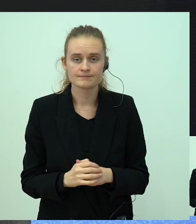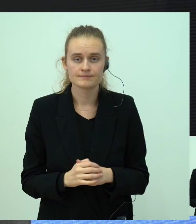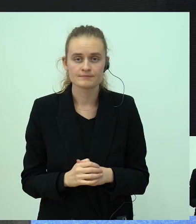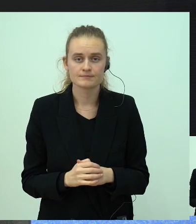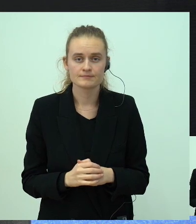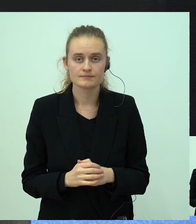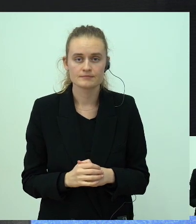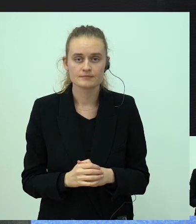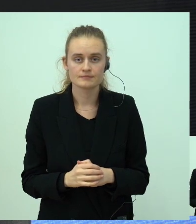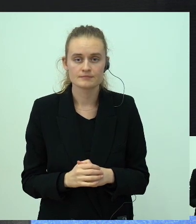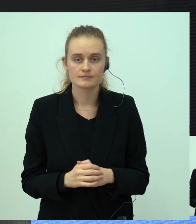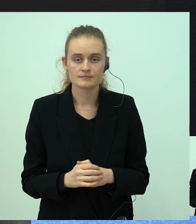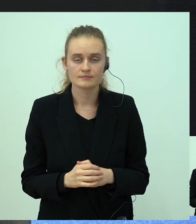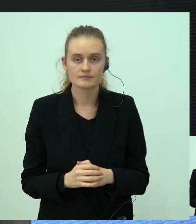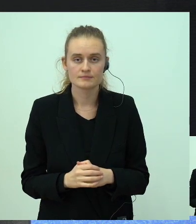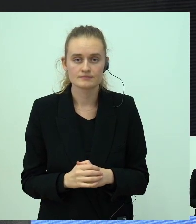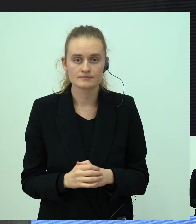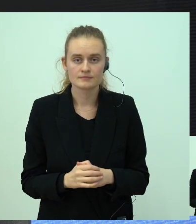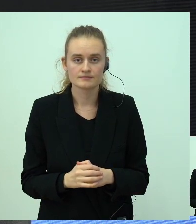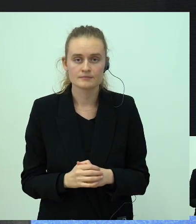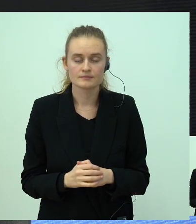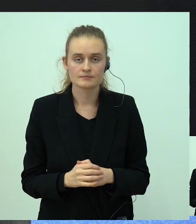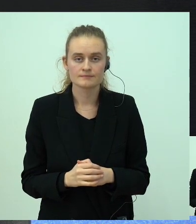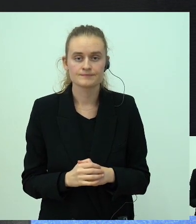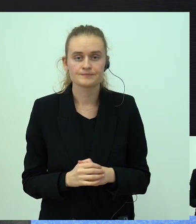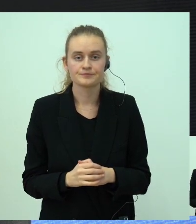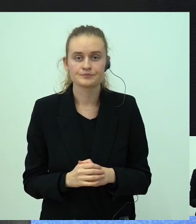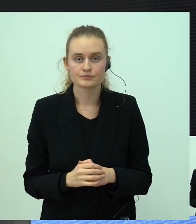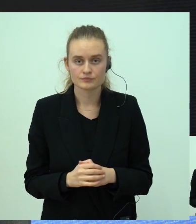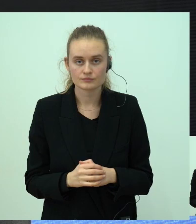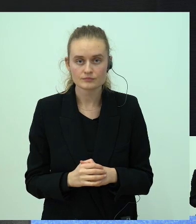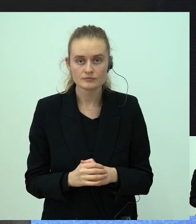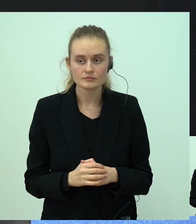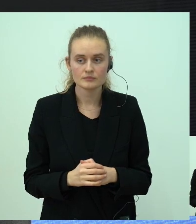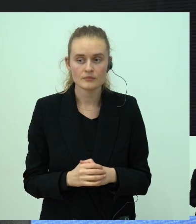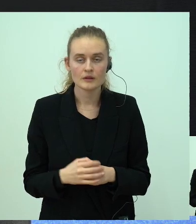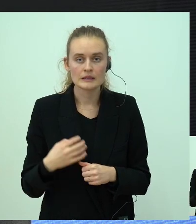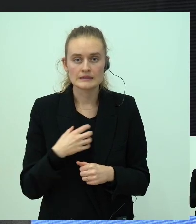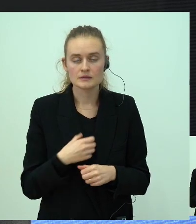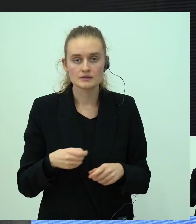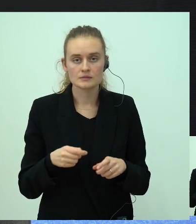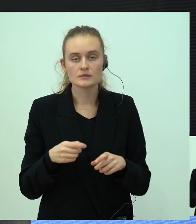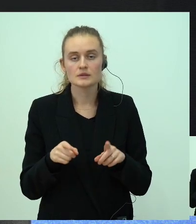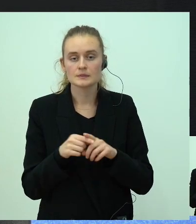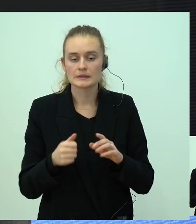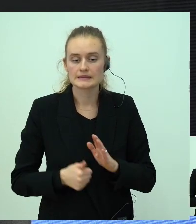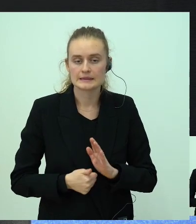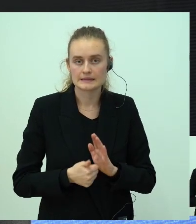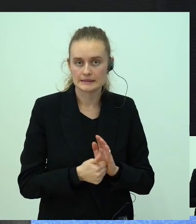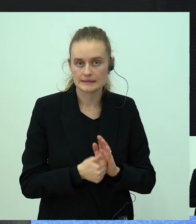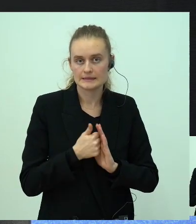kad reikia tikrai turėti pasididžiavimo savimi jausmą, gerbti